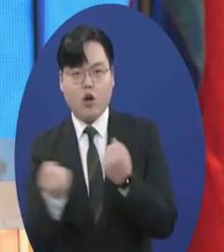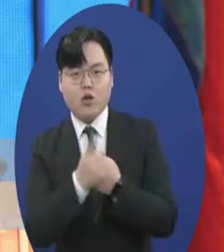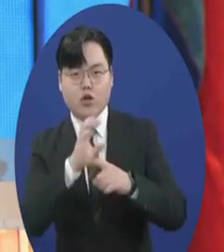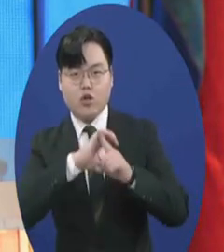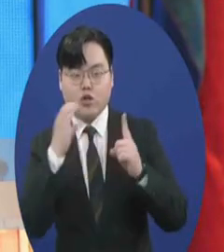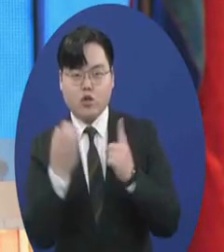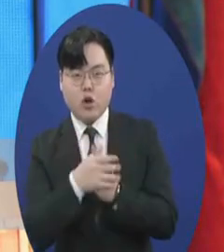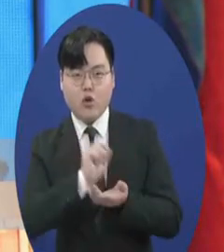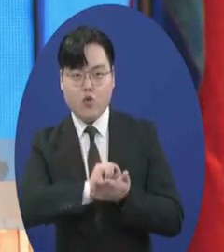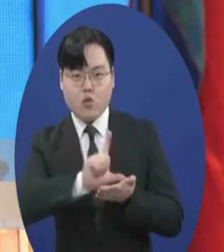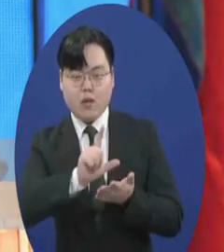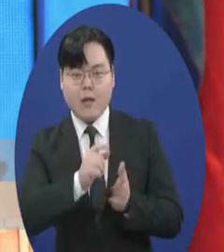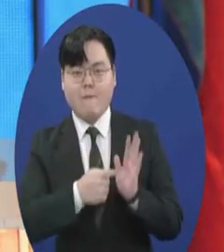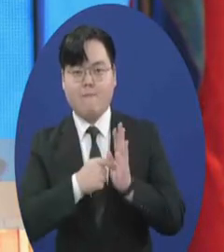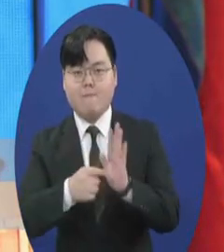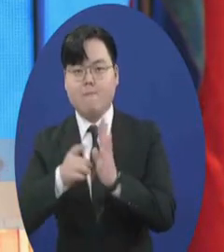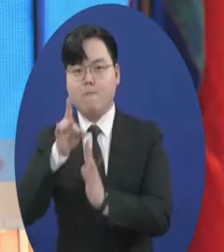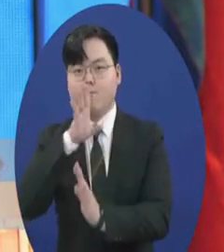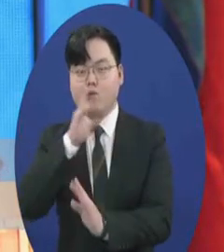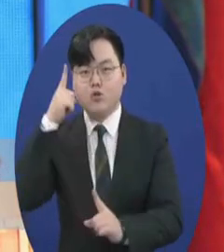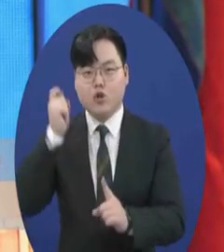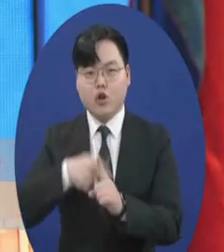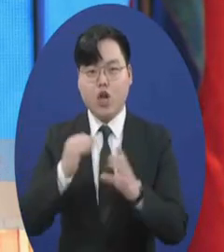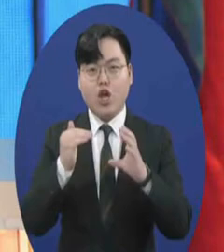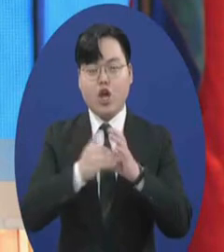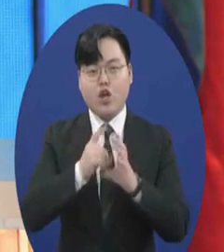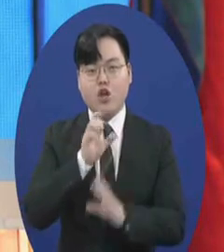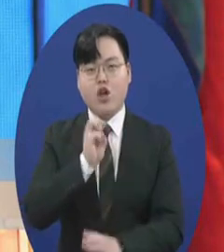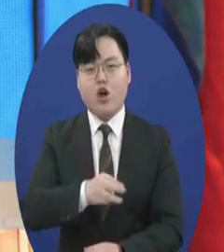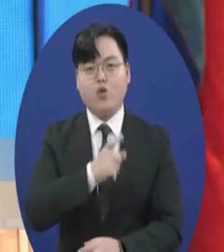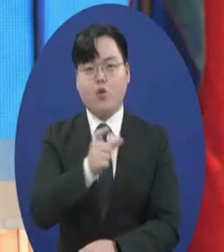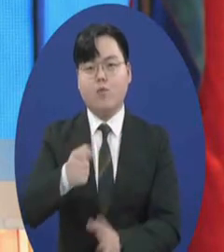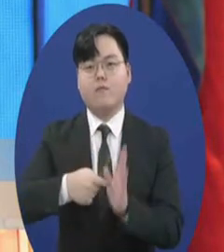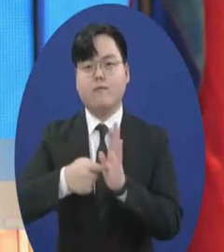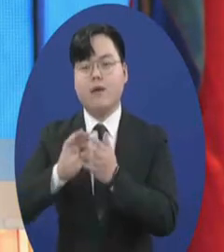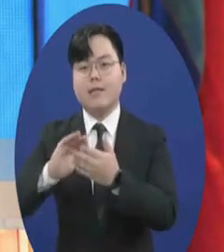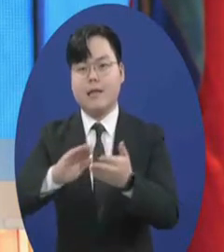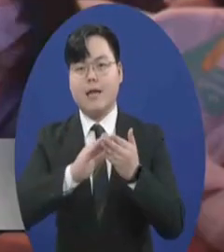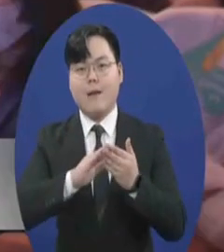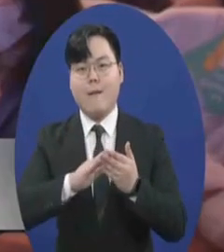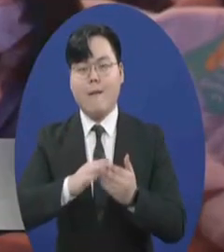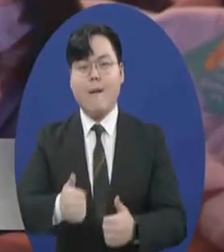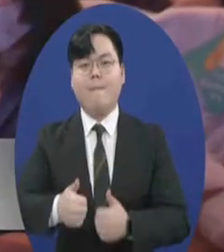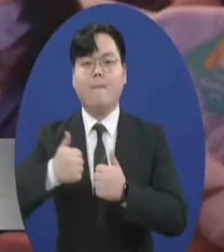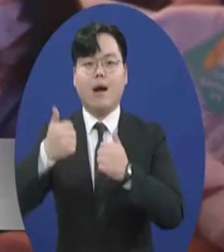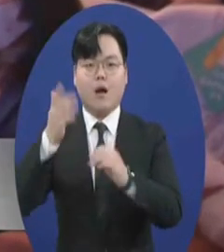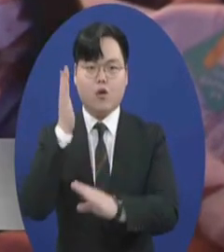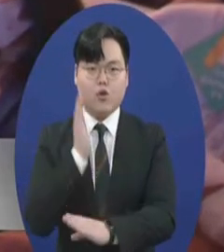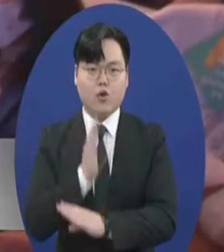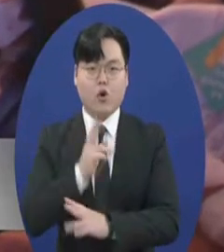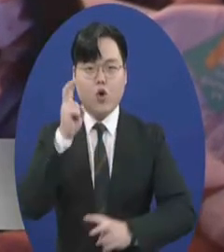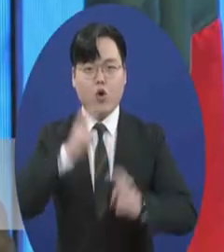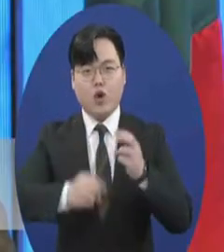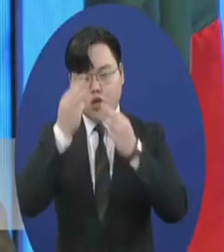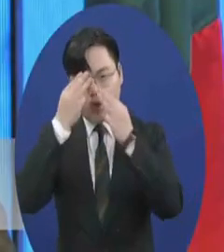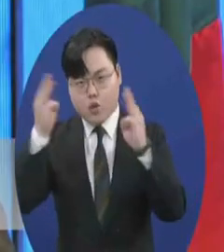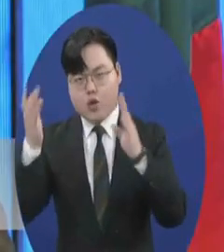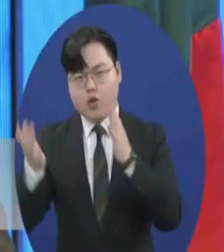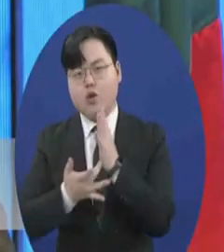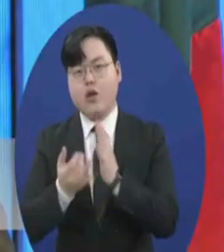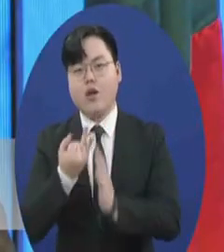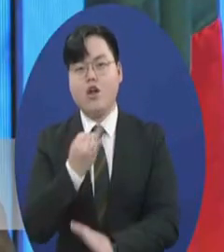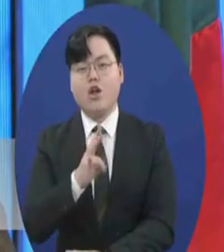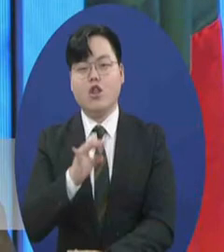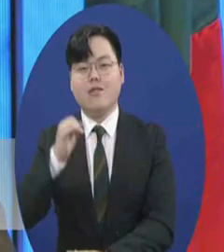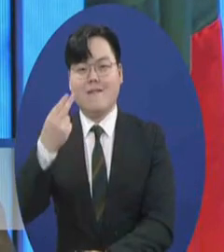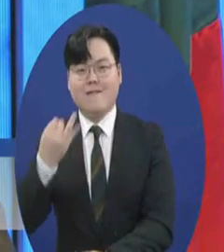соёл үнэт зүйлээ сурталчлах Эрдэнэ тотоо сурталчлах баримтын өдөр юм аа. Өдөрлөг шинжлэх ухааны технологи